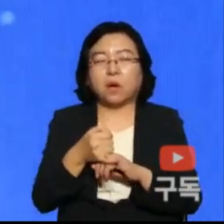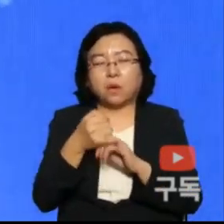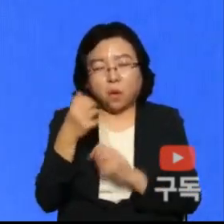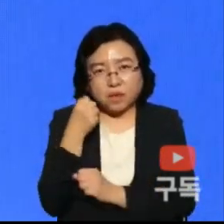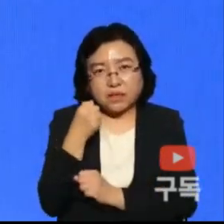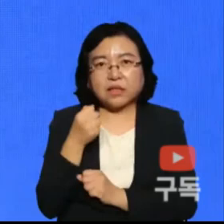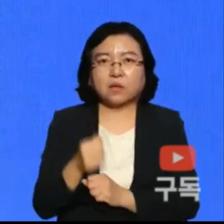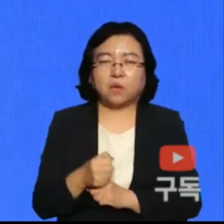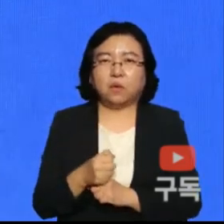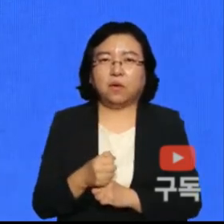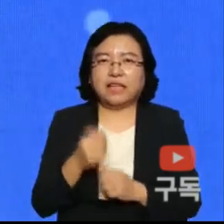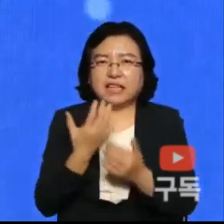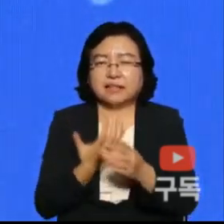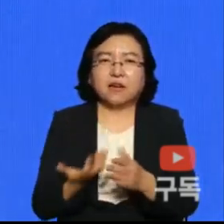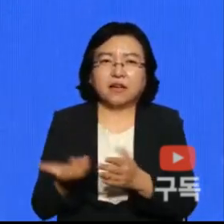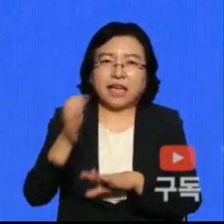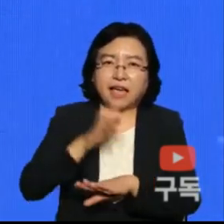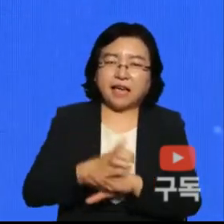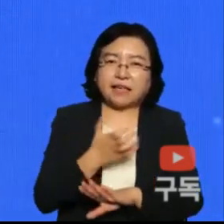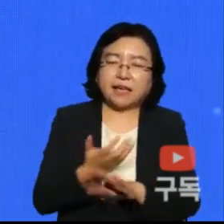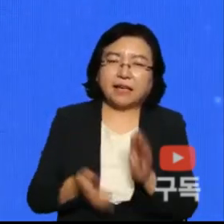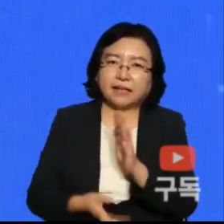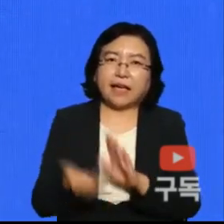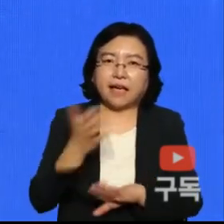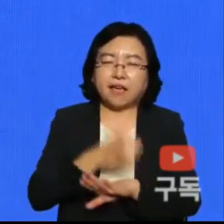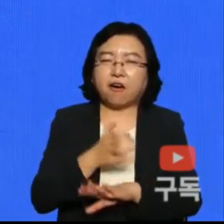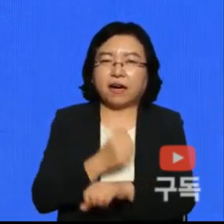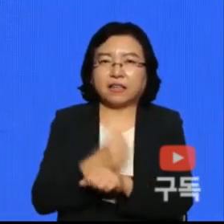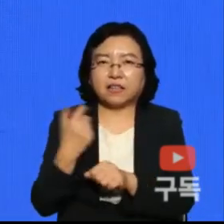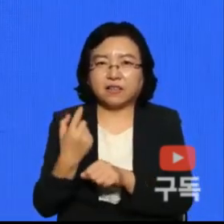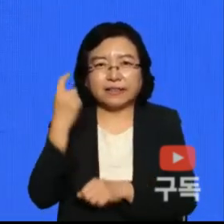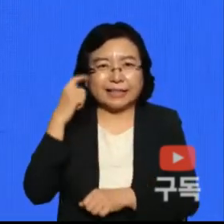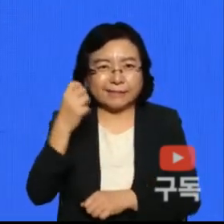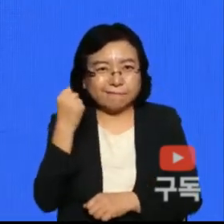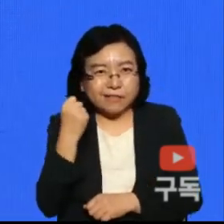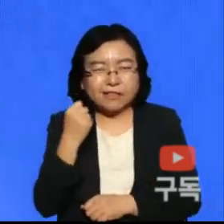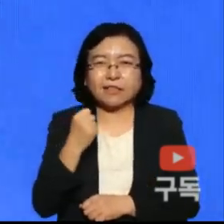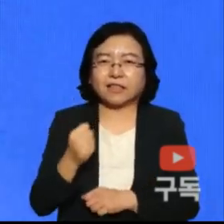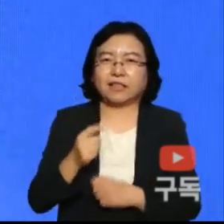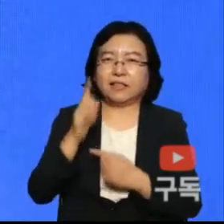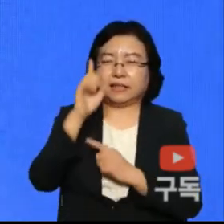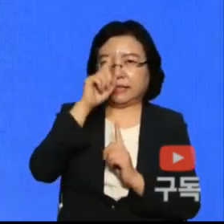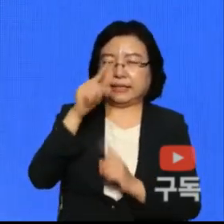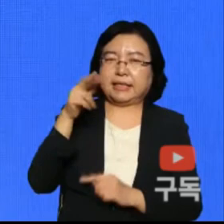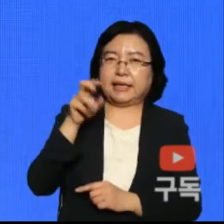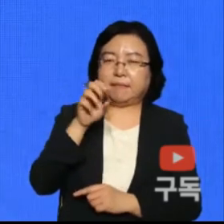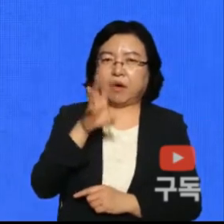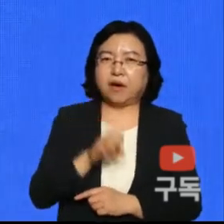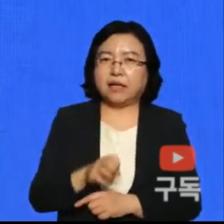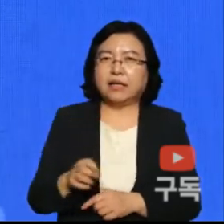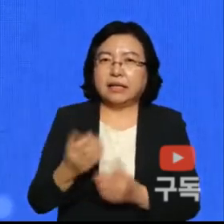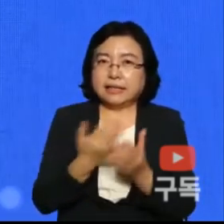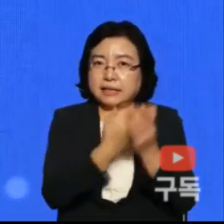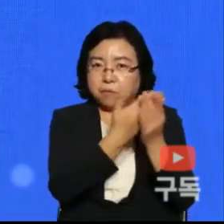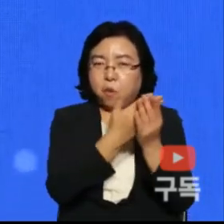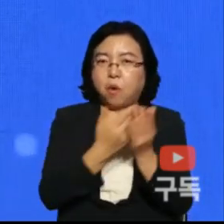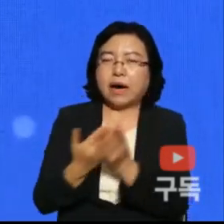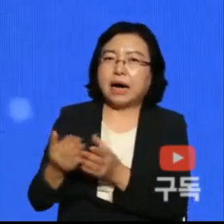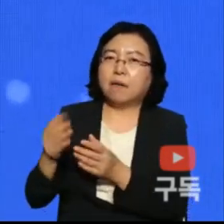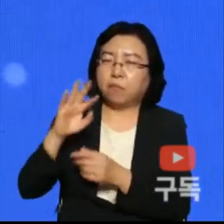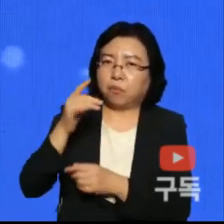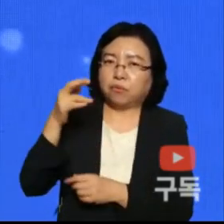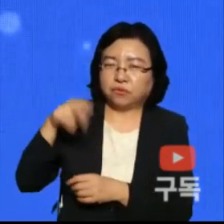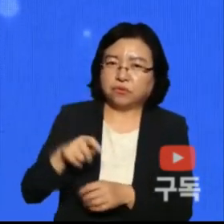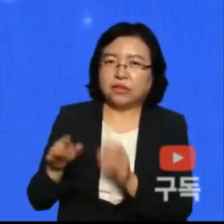꾸지 충원 1 이제 명 진보와 보수 좌와 우 가리지 않는 실용주의의 자